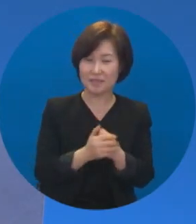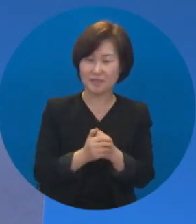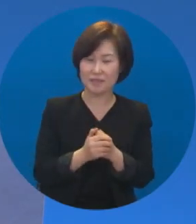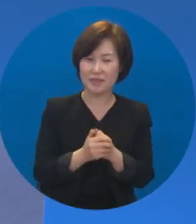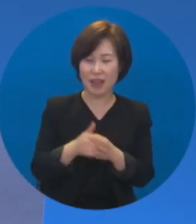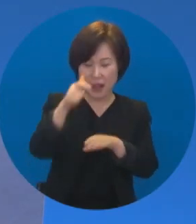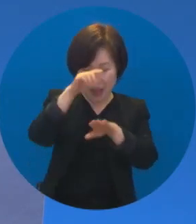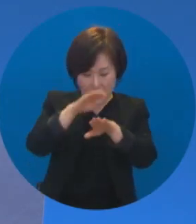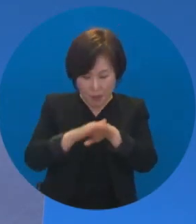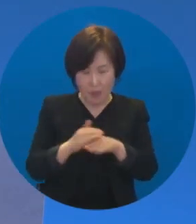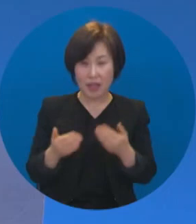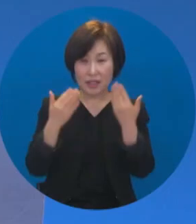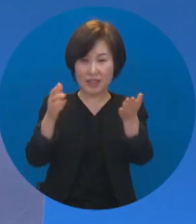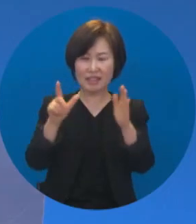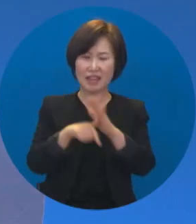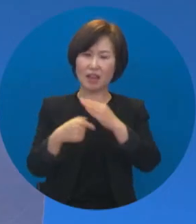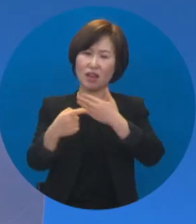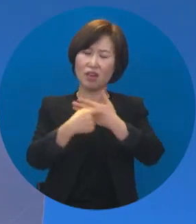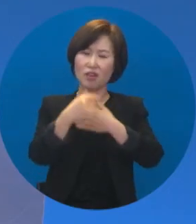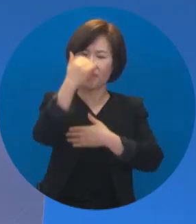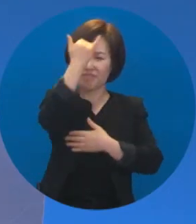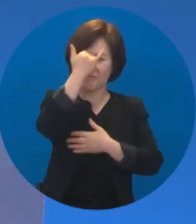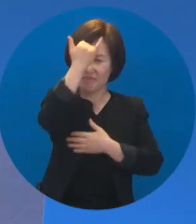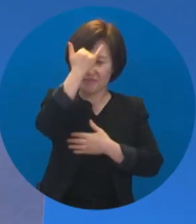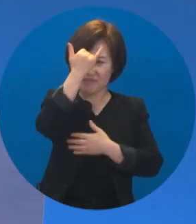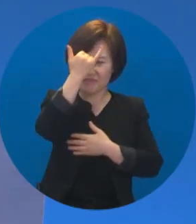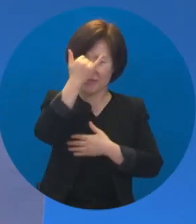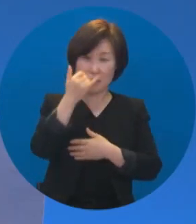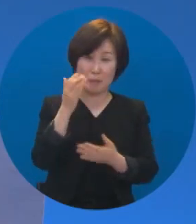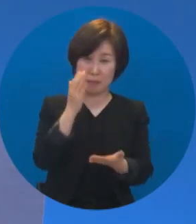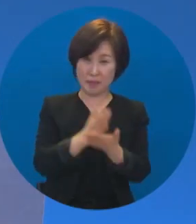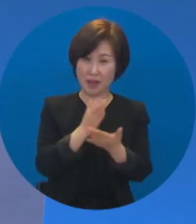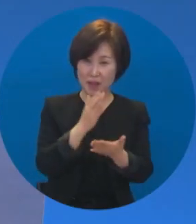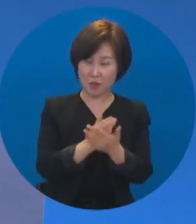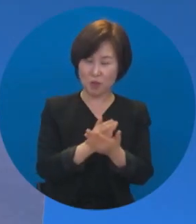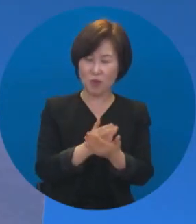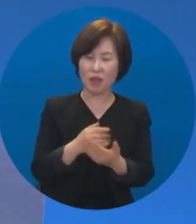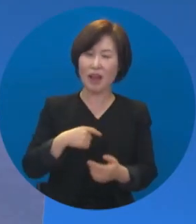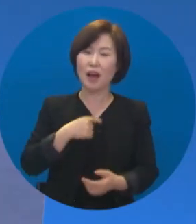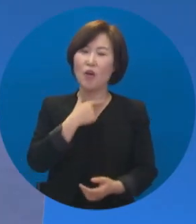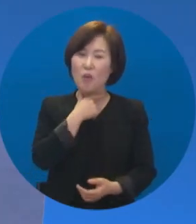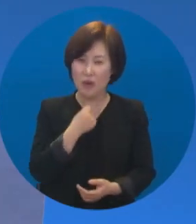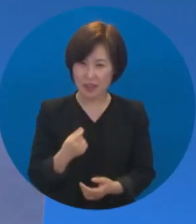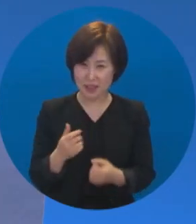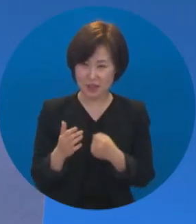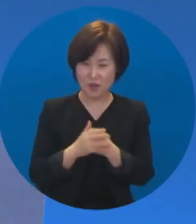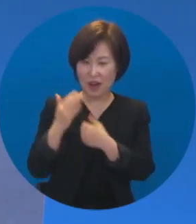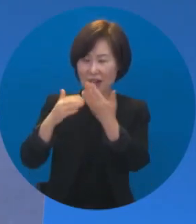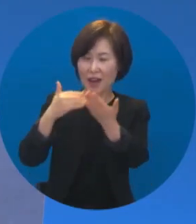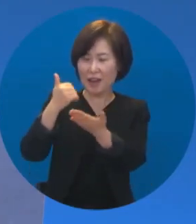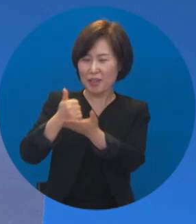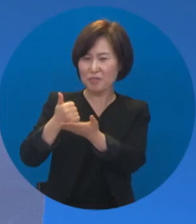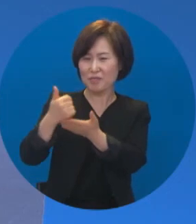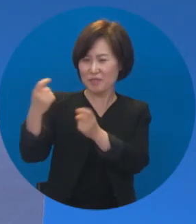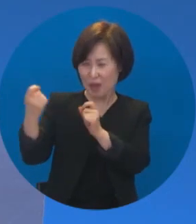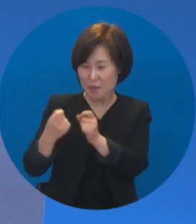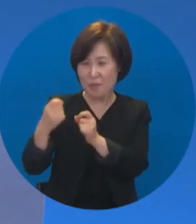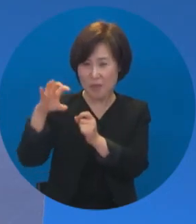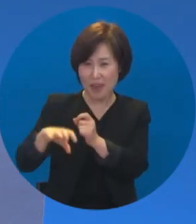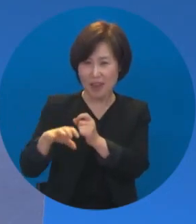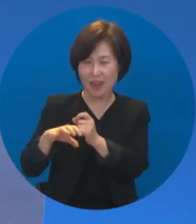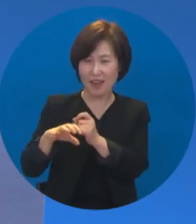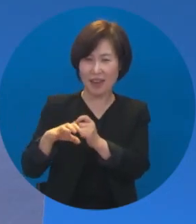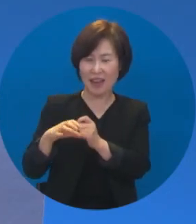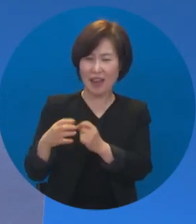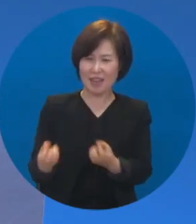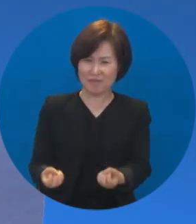예배를 드릴 때 형식적으로, 의무적으로 해야 해서가 아니라 자발적으로 주님 앞에 나오는 기쁨의 제사를 드리고 싶습니다